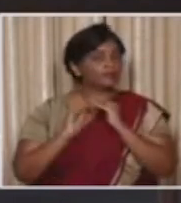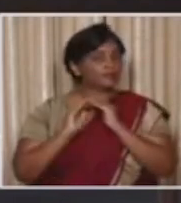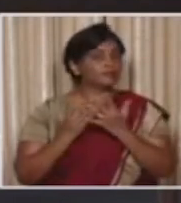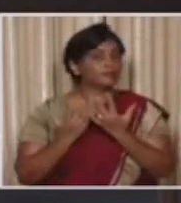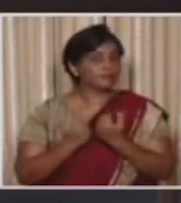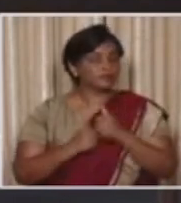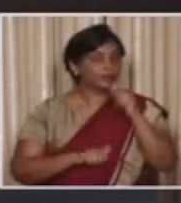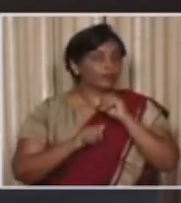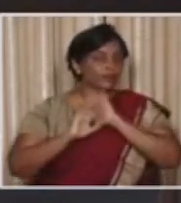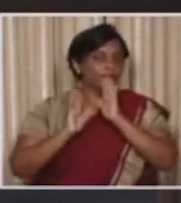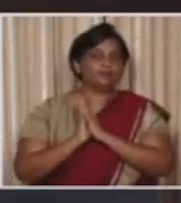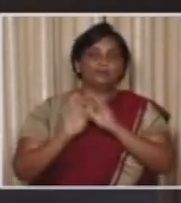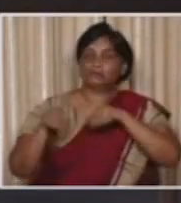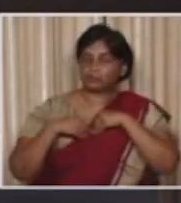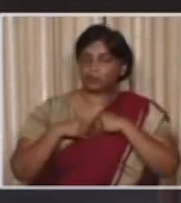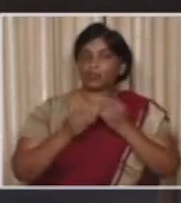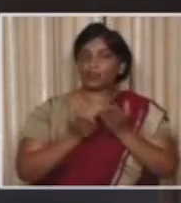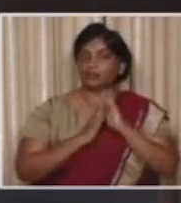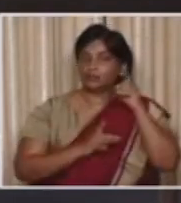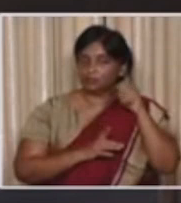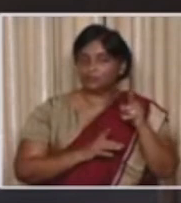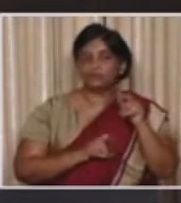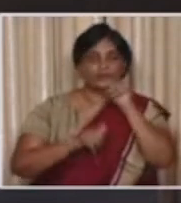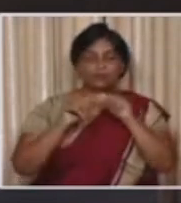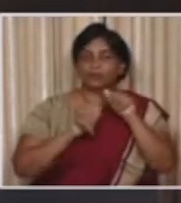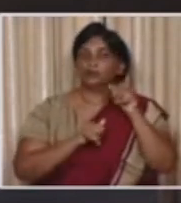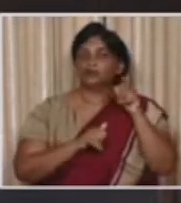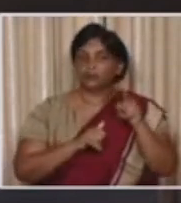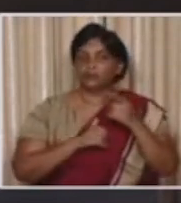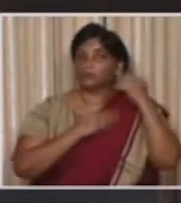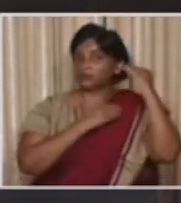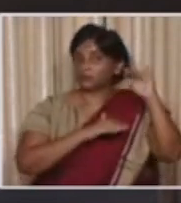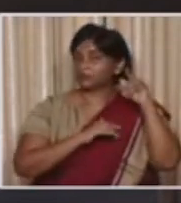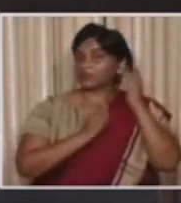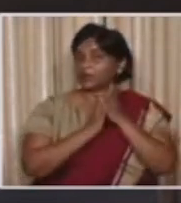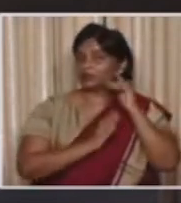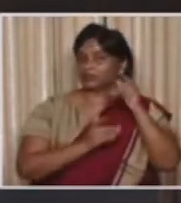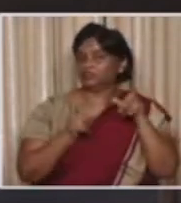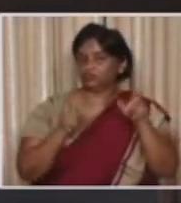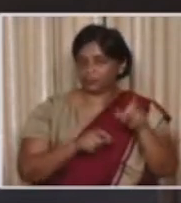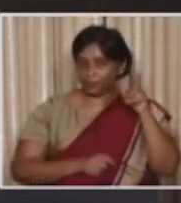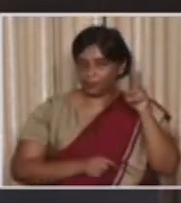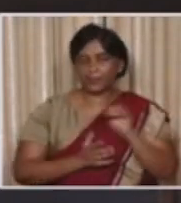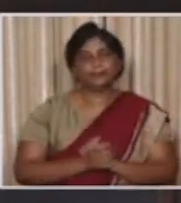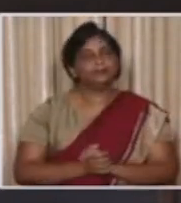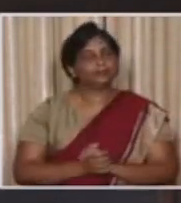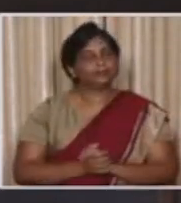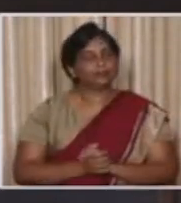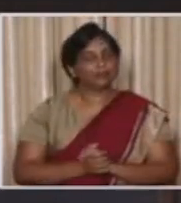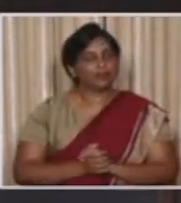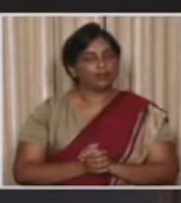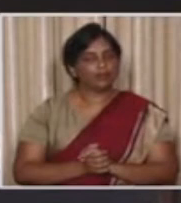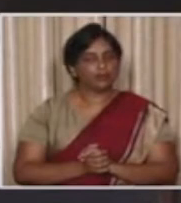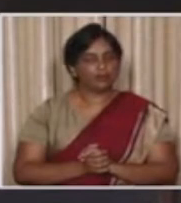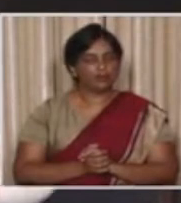ලැබුණ ඖෂධ ටික ලැබුණේ. මොකද ඉන්දියාව පවා ඖෂධ අපනයනය කිරීම තහනම් කරපු නිසා. එතකොට